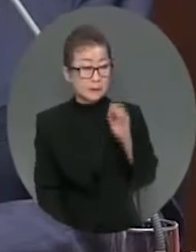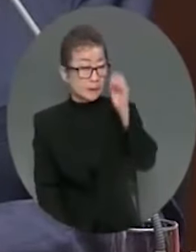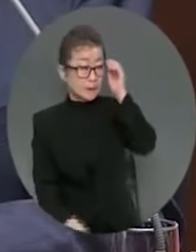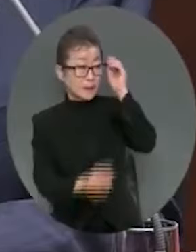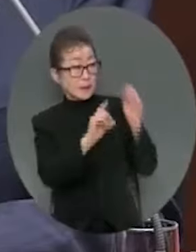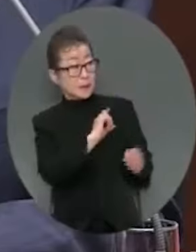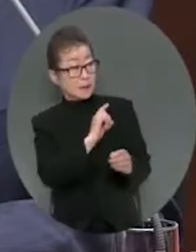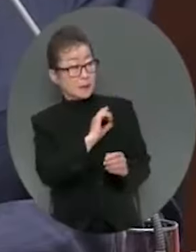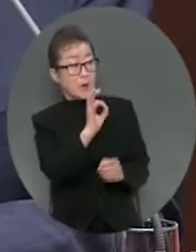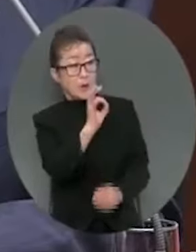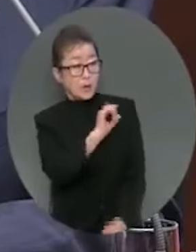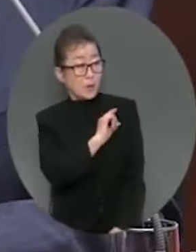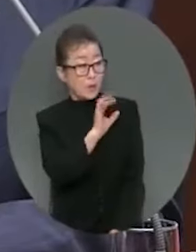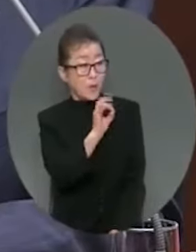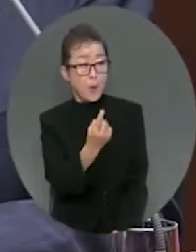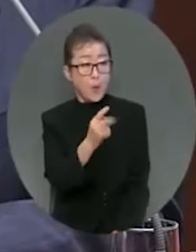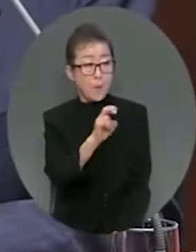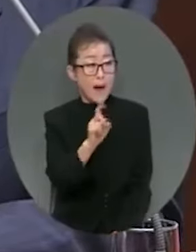오마이뉴스 보도 보셨어요?